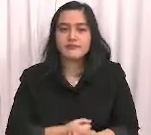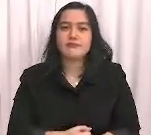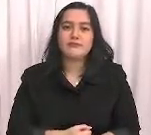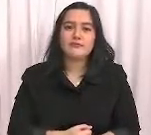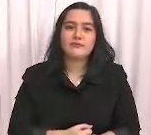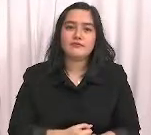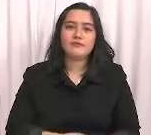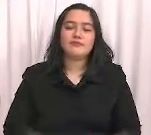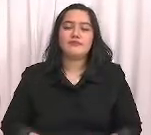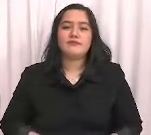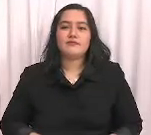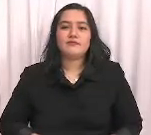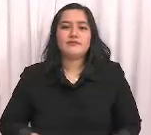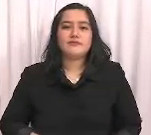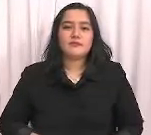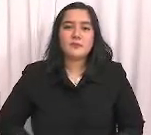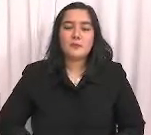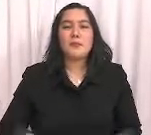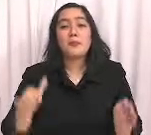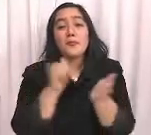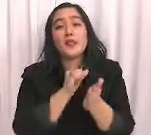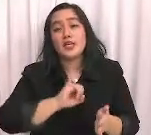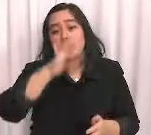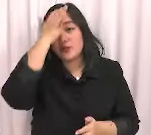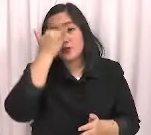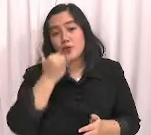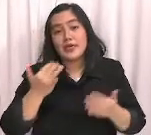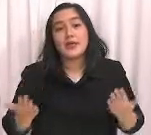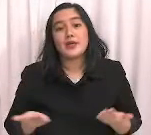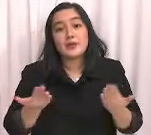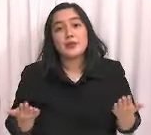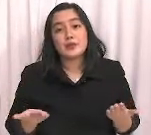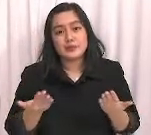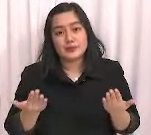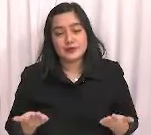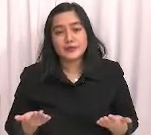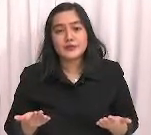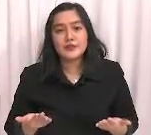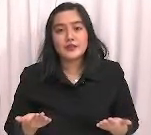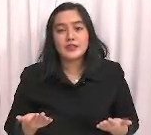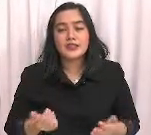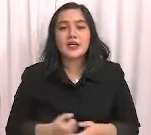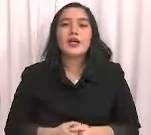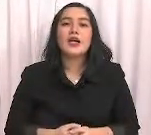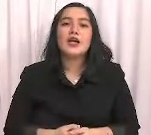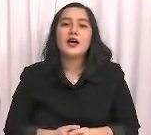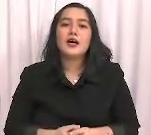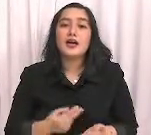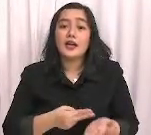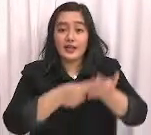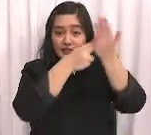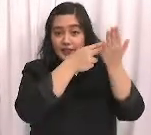nandito tayo para magtulungan tayo. Amen. Tinutulungan namin kayo, binibigyan ko kayo ng prinsipyo rito,